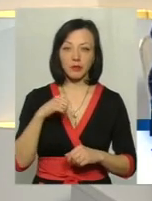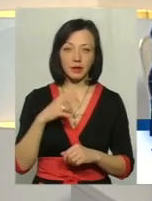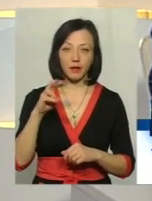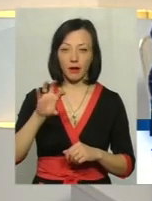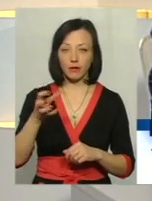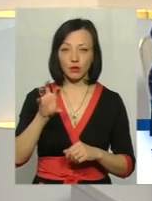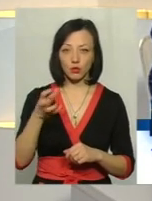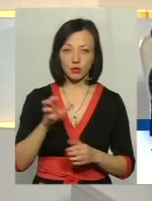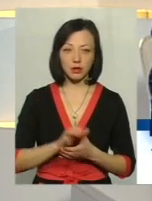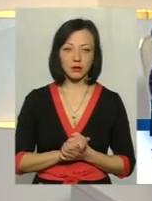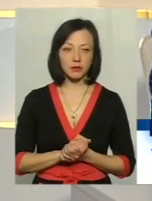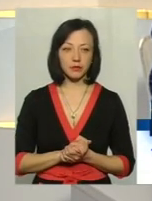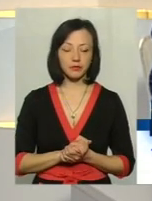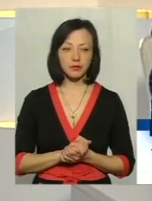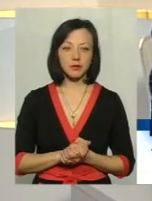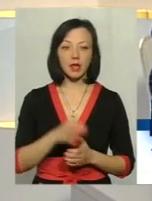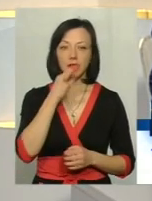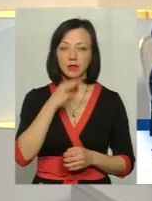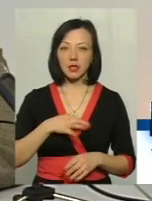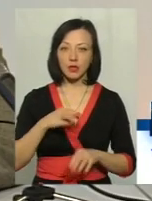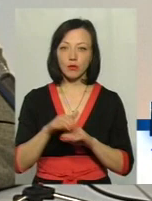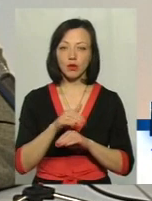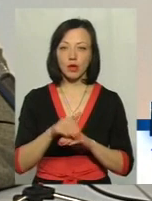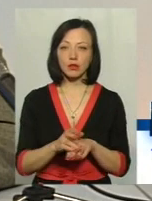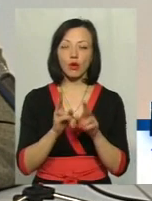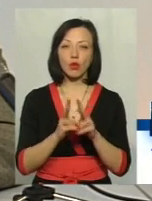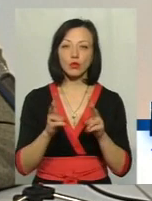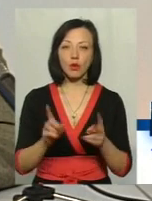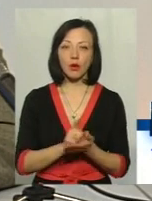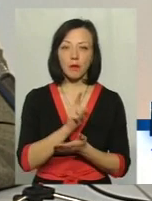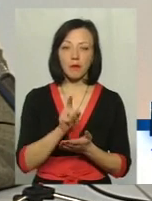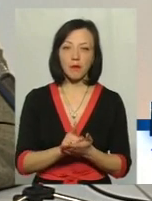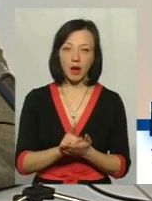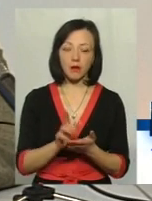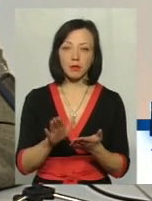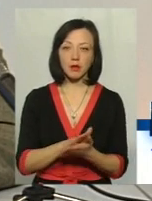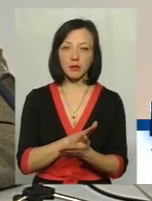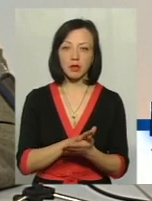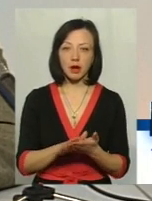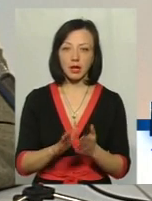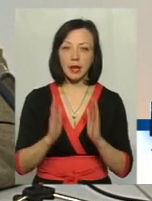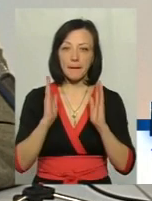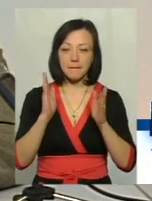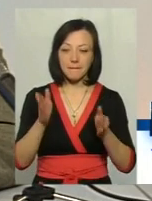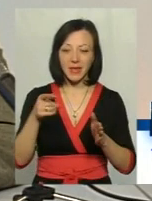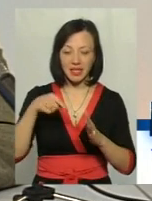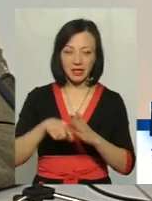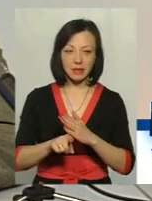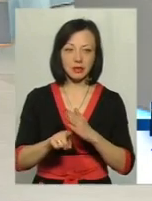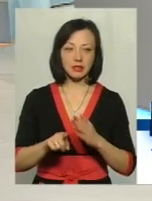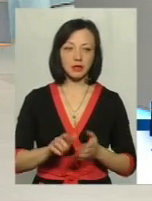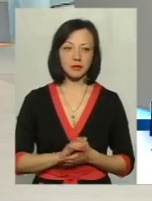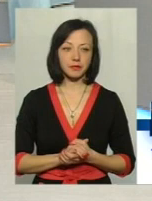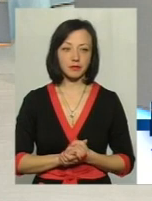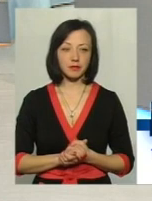вкрутять лампочку. І скажіть, будь ласка, хто має прибирати під'їзди?